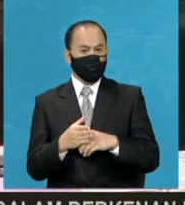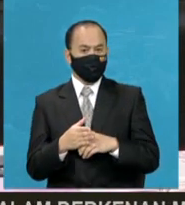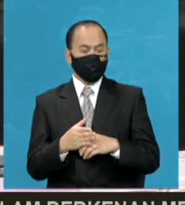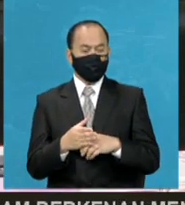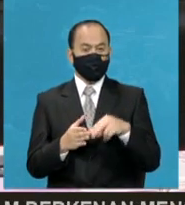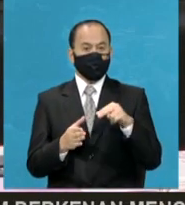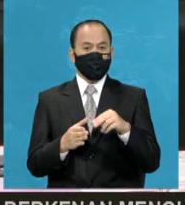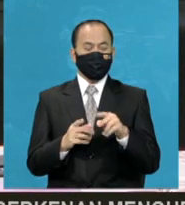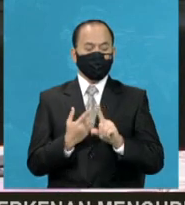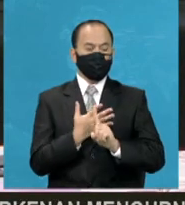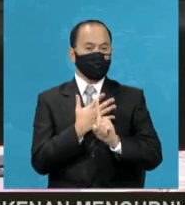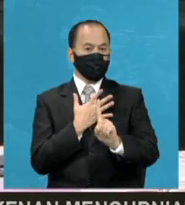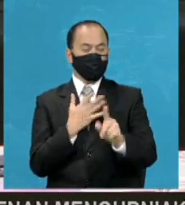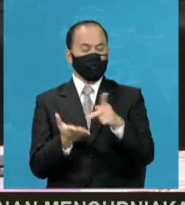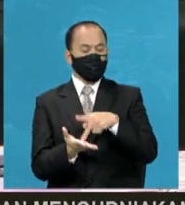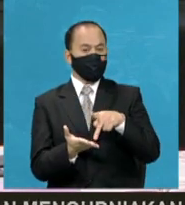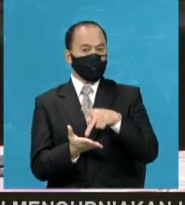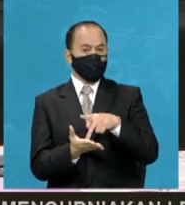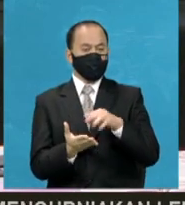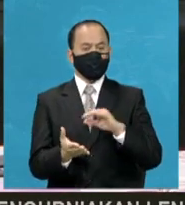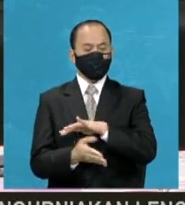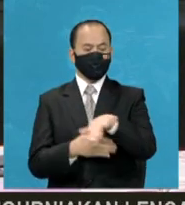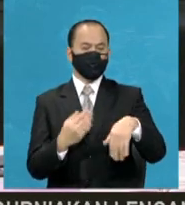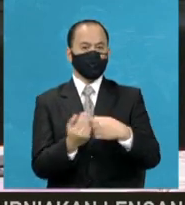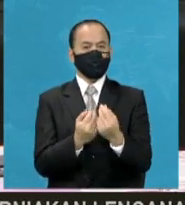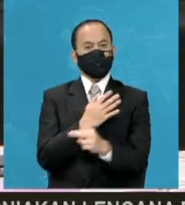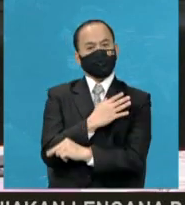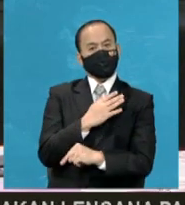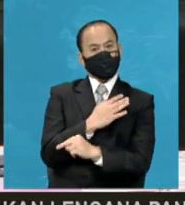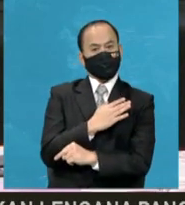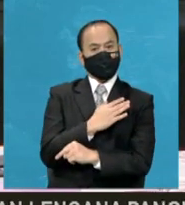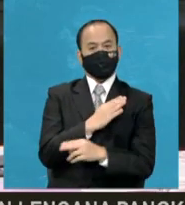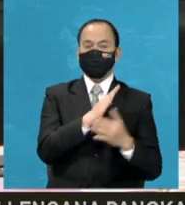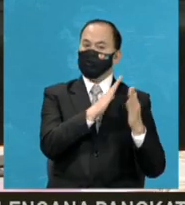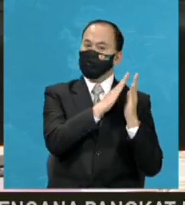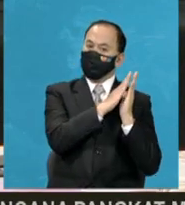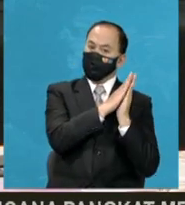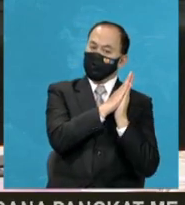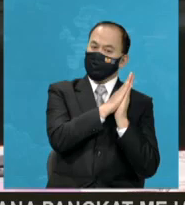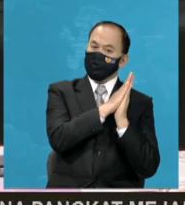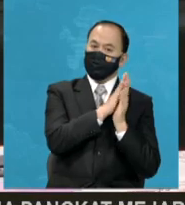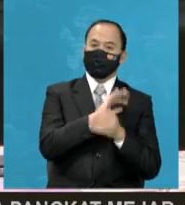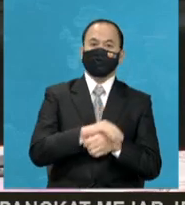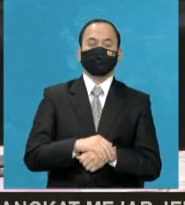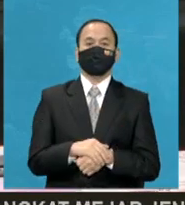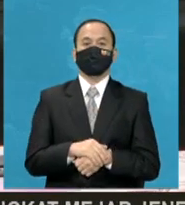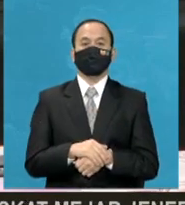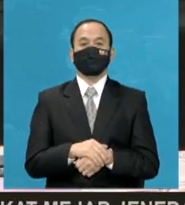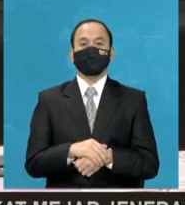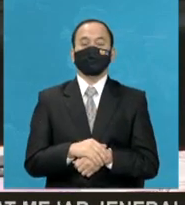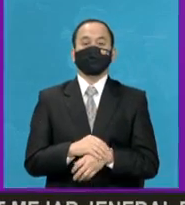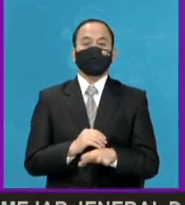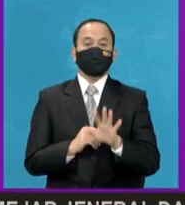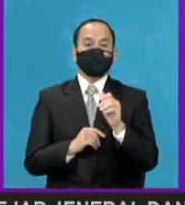pengasingan di seluruh negara atau betok Even See you Reds Pada masa ini ialah